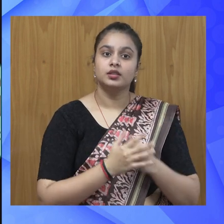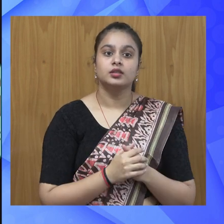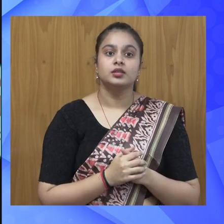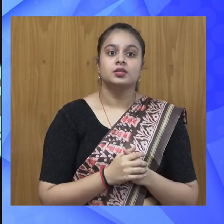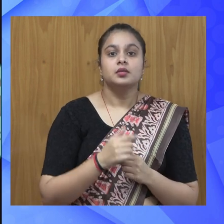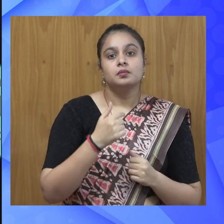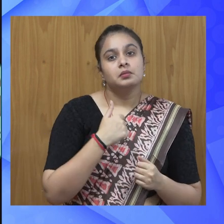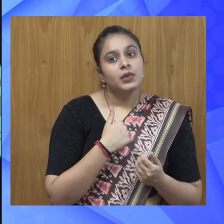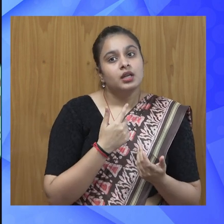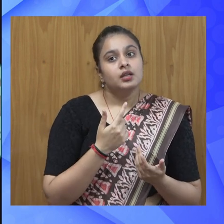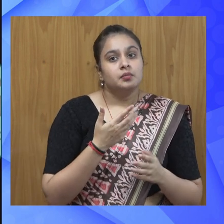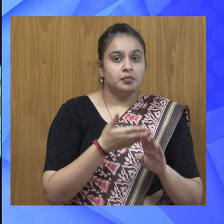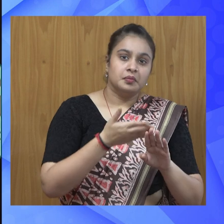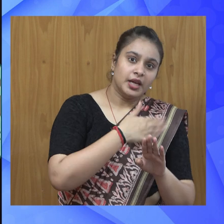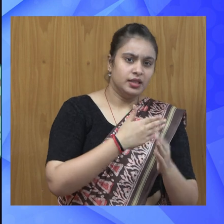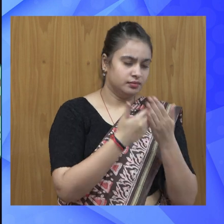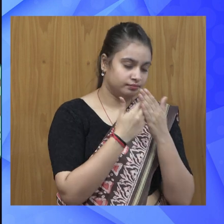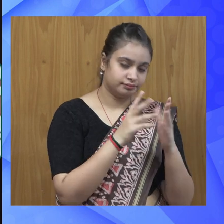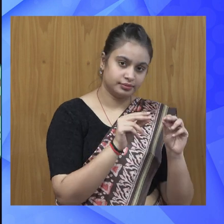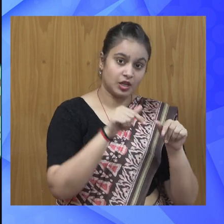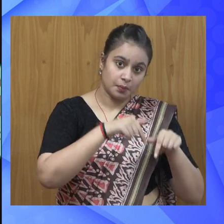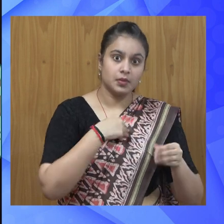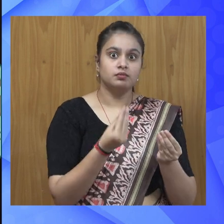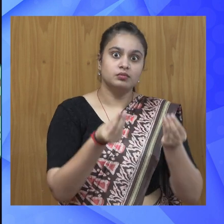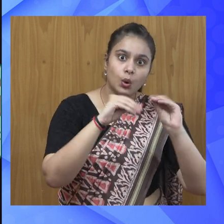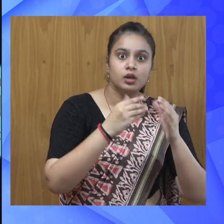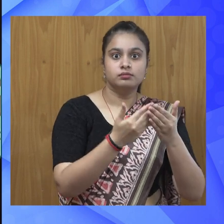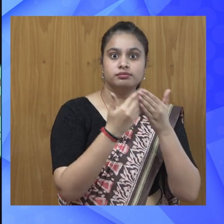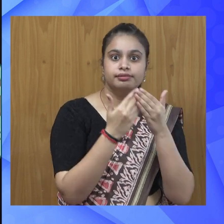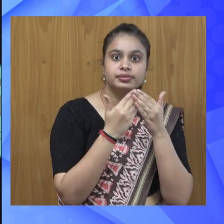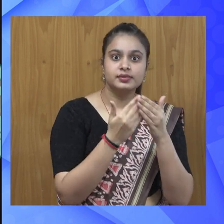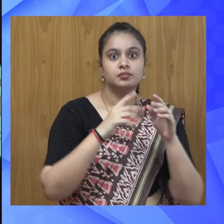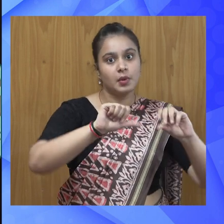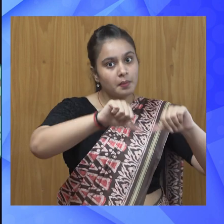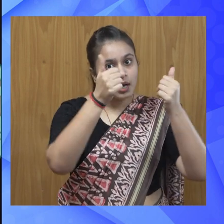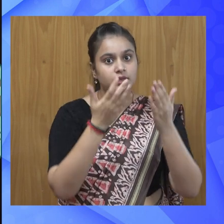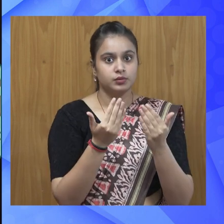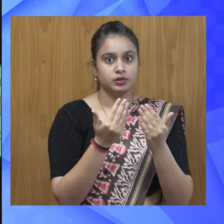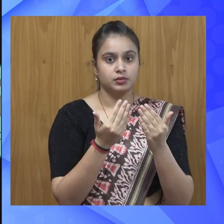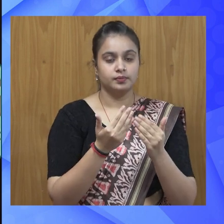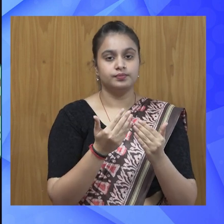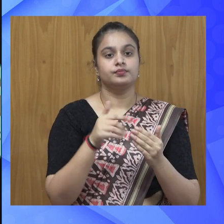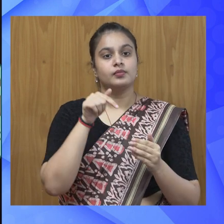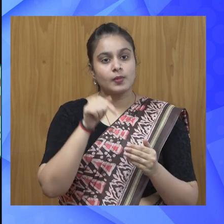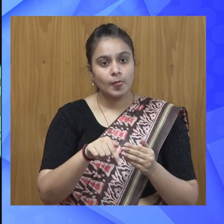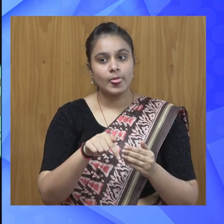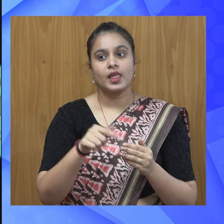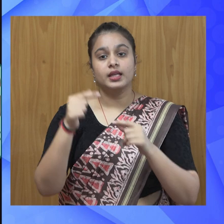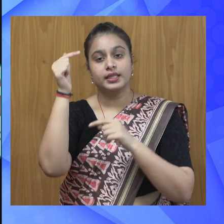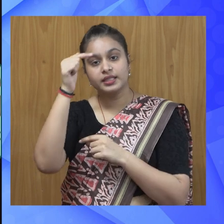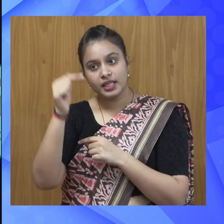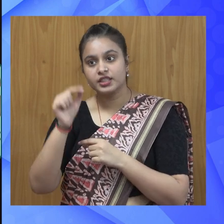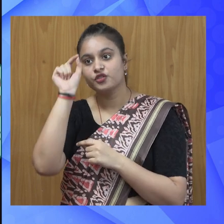कि मैंने पहले मैं पढ़ा नहीं था, अब मैं और पढ़कर इसको मैं पास कर जाऊंगा इस एग्जाम को, तो उसको जो